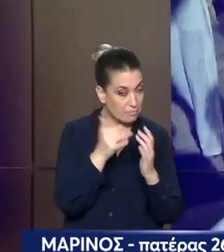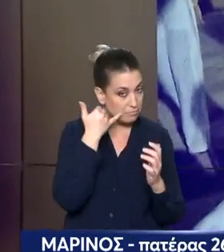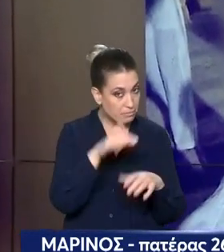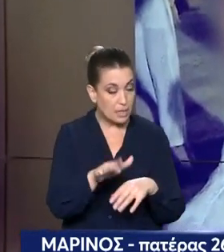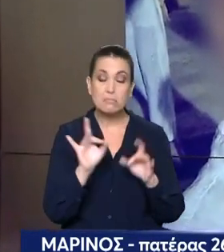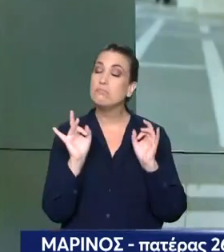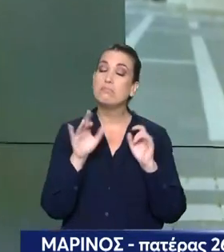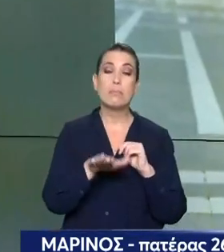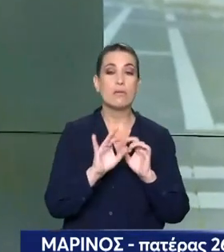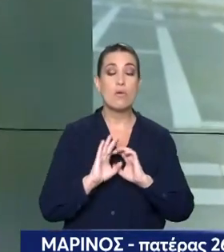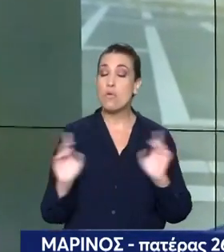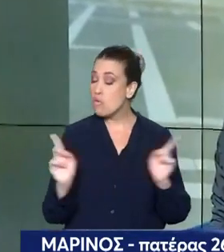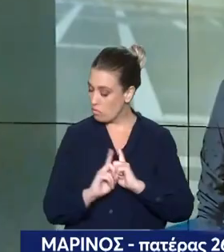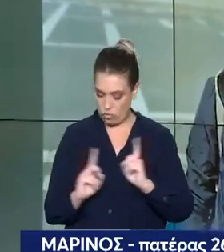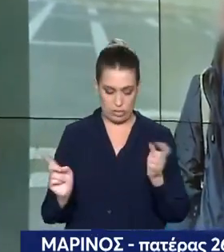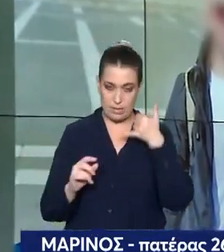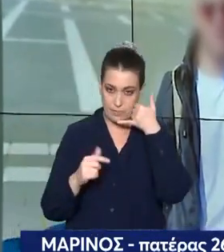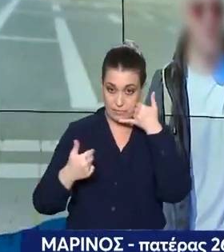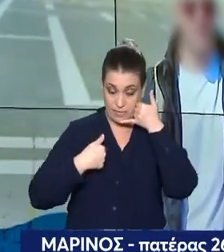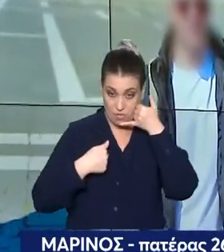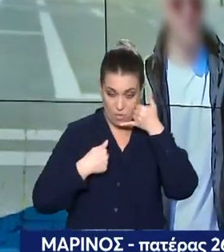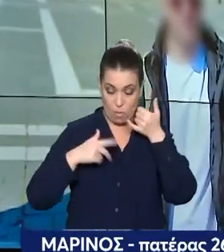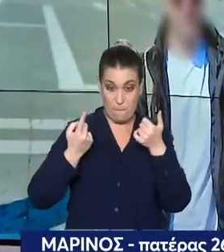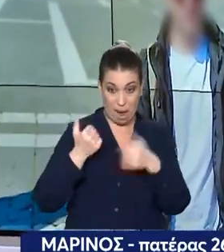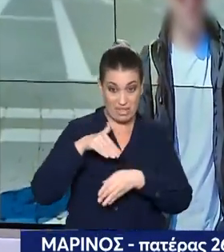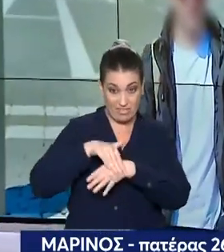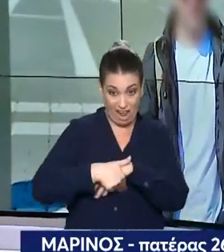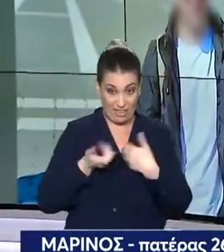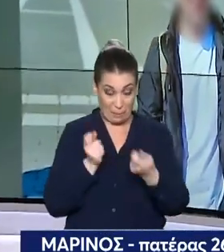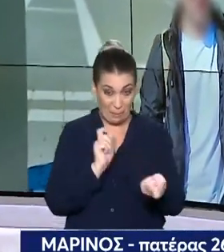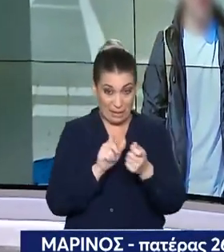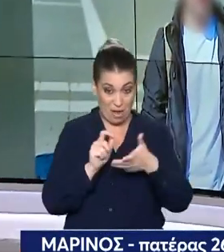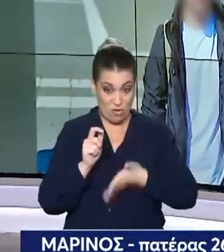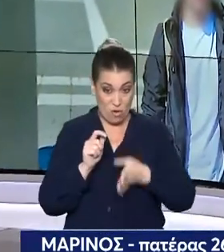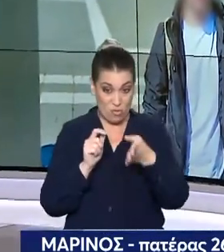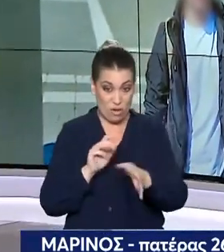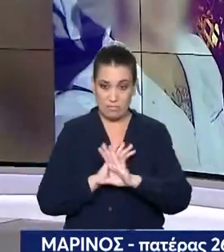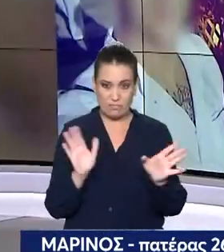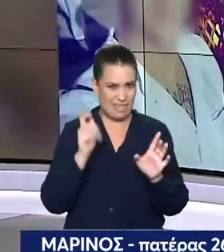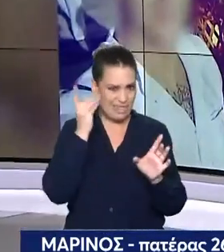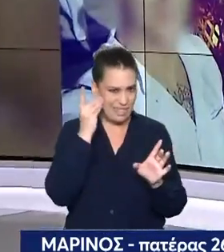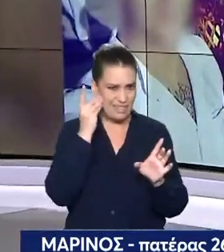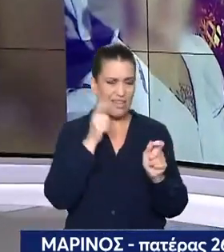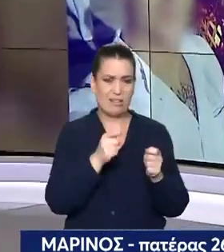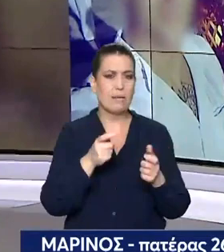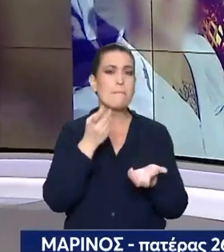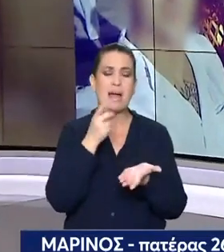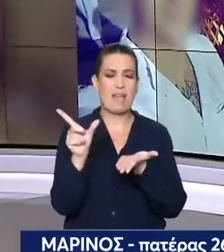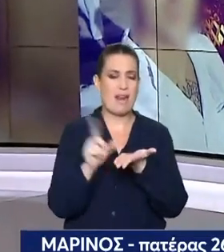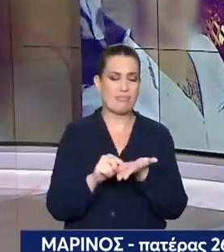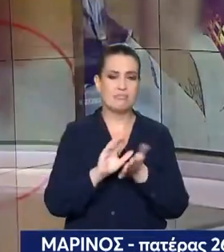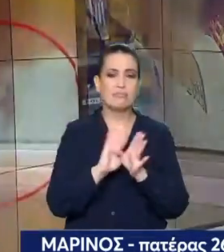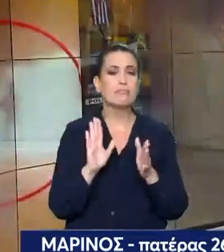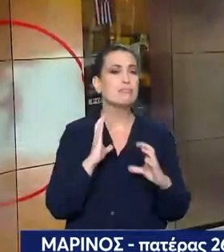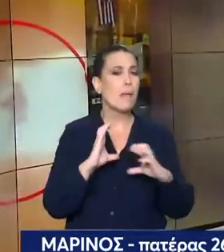Όχι, από τις 1.30 ώρα το βράδυ που μίλαγα με μηνύματα δεν έχω άλλη επαφή, ή τους πήραν τα κινητά ή πιθανόν να τελειώσει η μπαταρία. Δεν